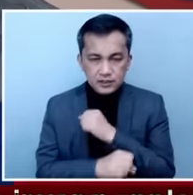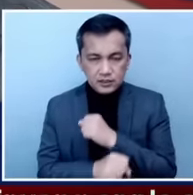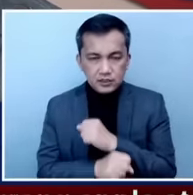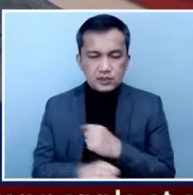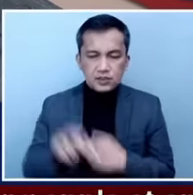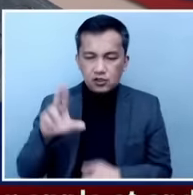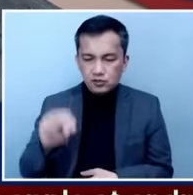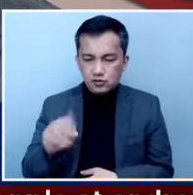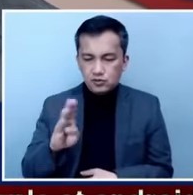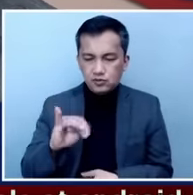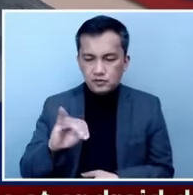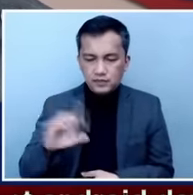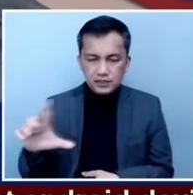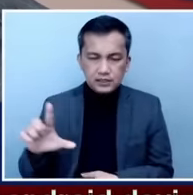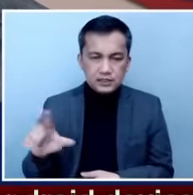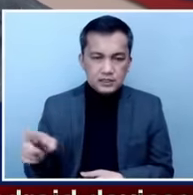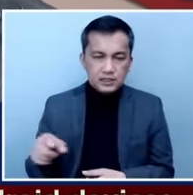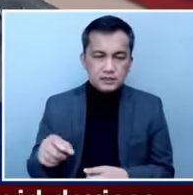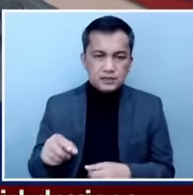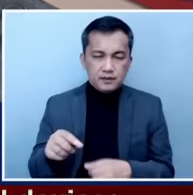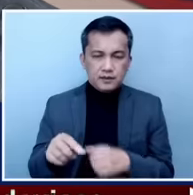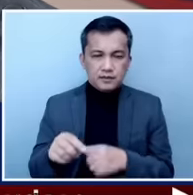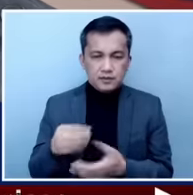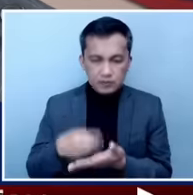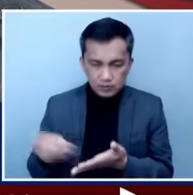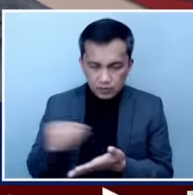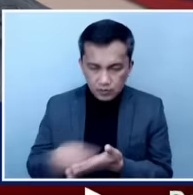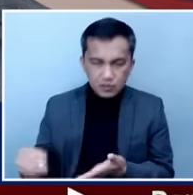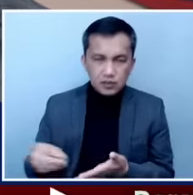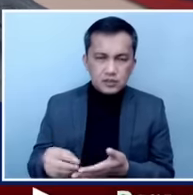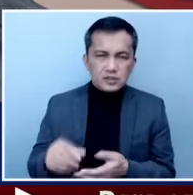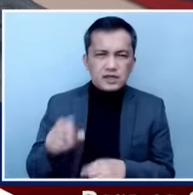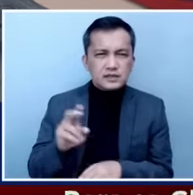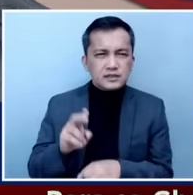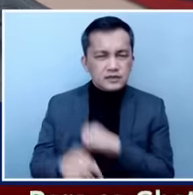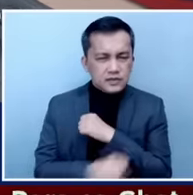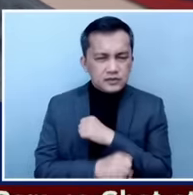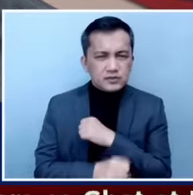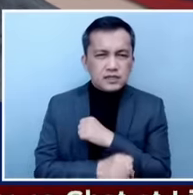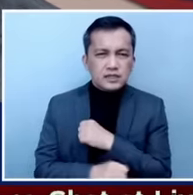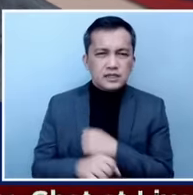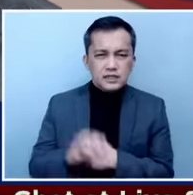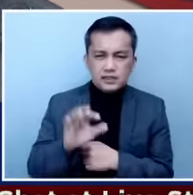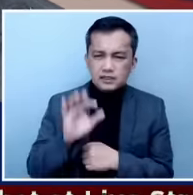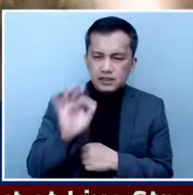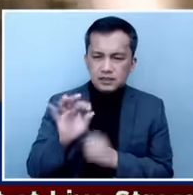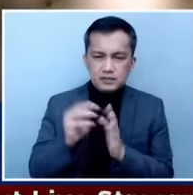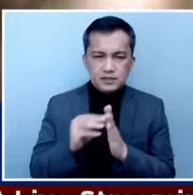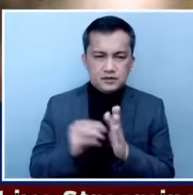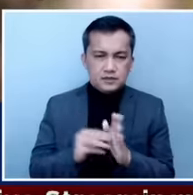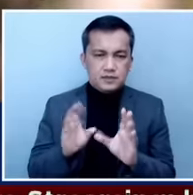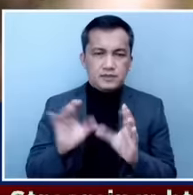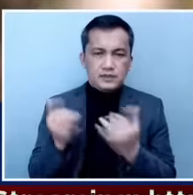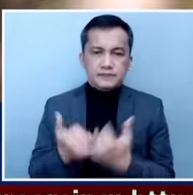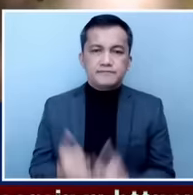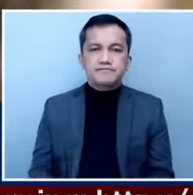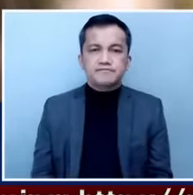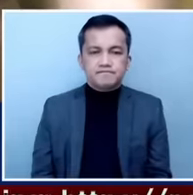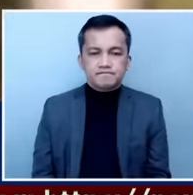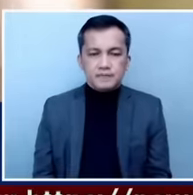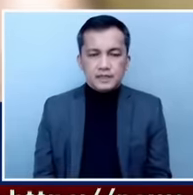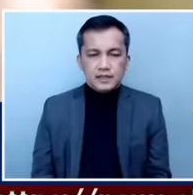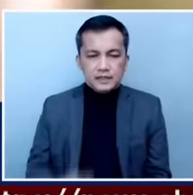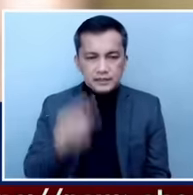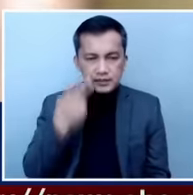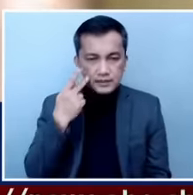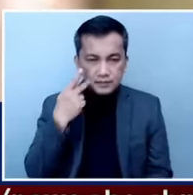nga nakapag-dispalto siya ng more or less 9 million doon sa kumpanya. Inaalam pa ng pulisya kung